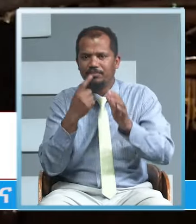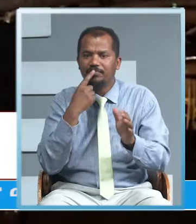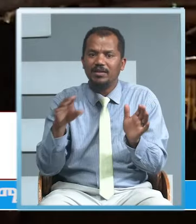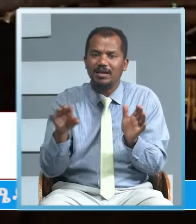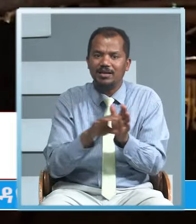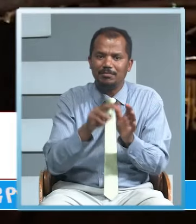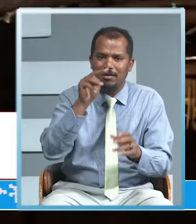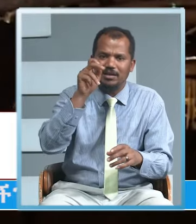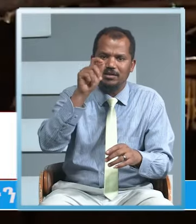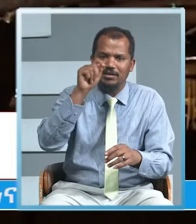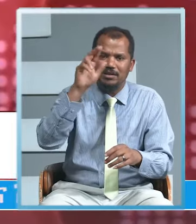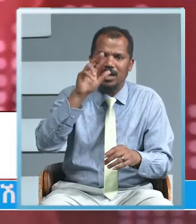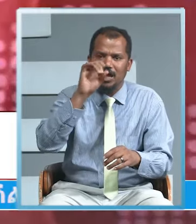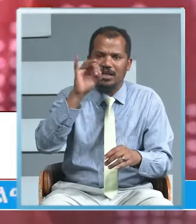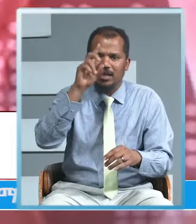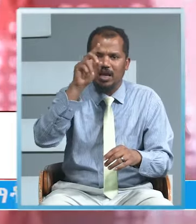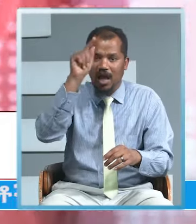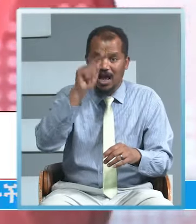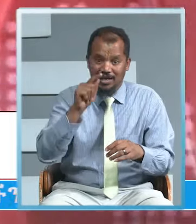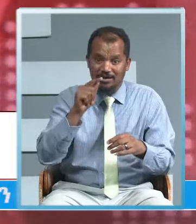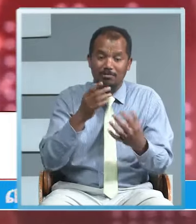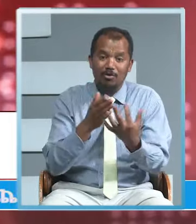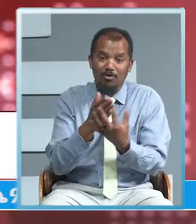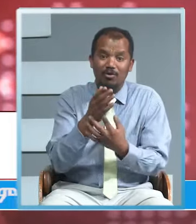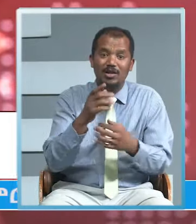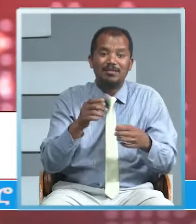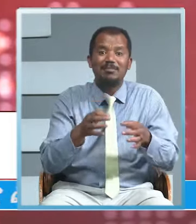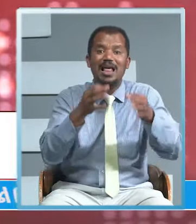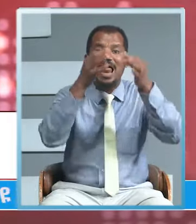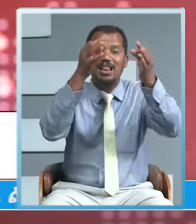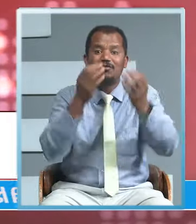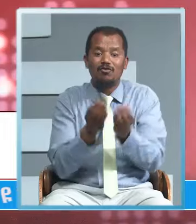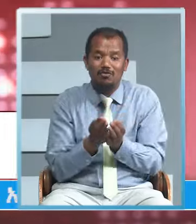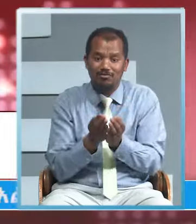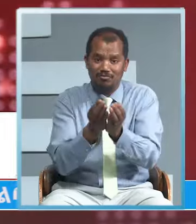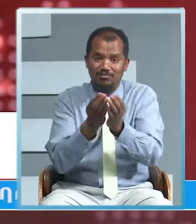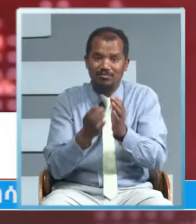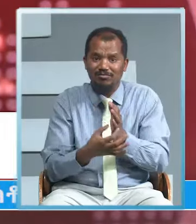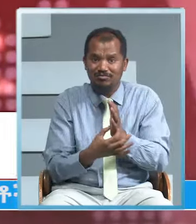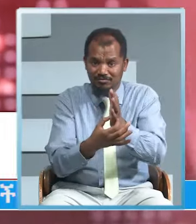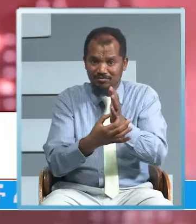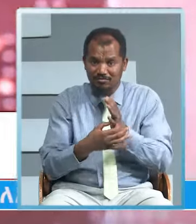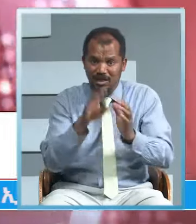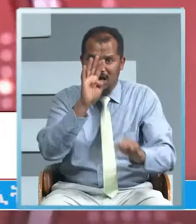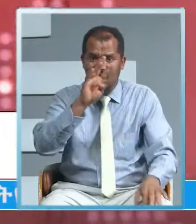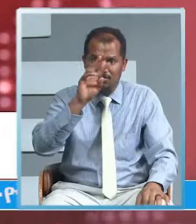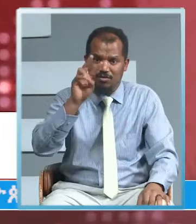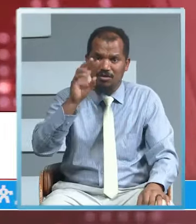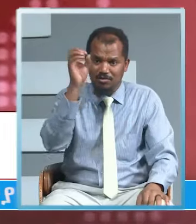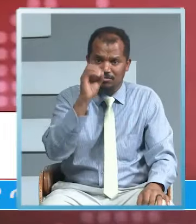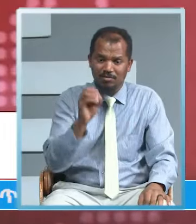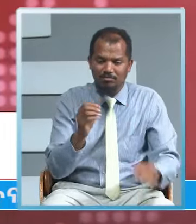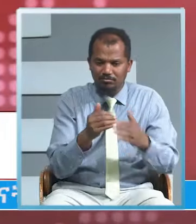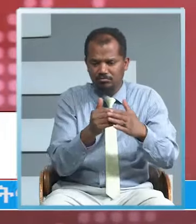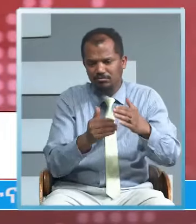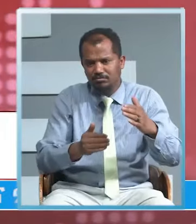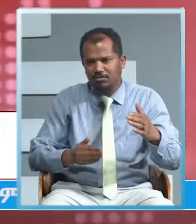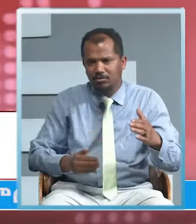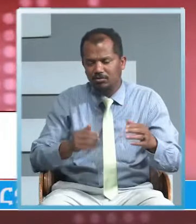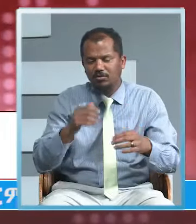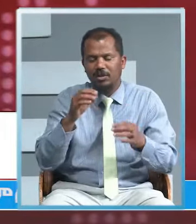ባህርን ከሜዲትራኒያን ባህር በሚያገናኘው ስዊዝ ካናል በኩል የሚተላለፈው የመርከቦች ትራፊክ በ42 በመቶ